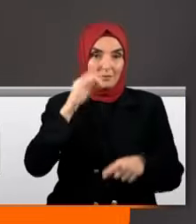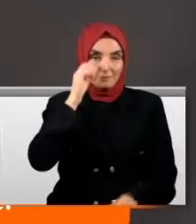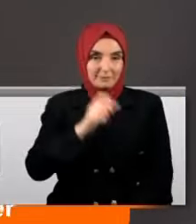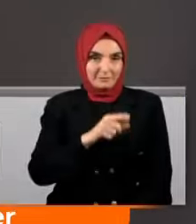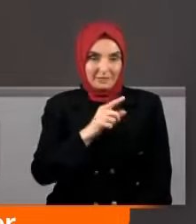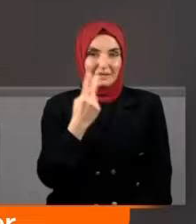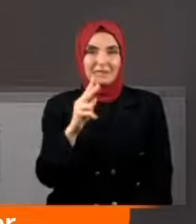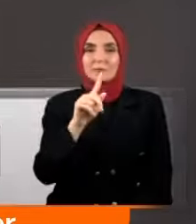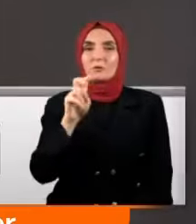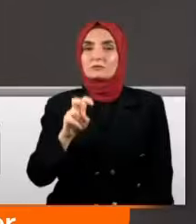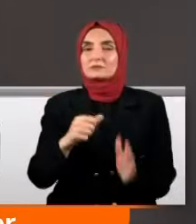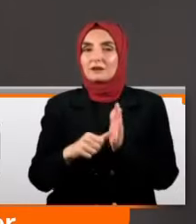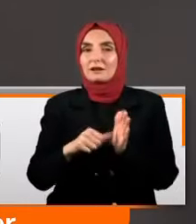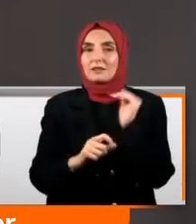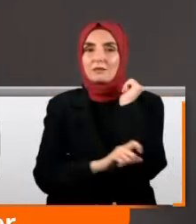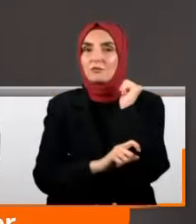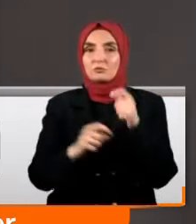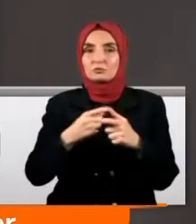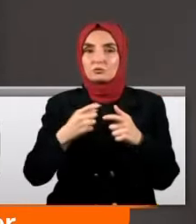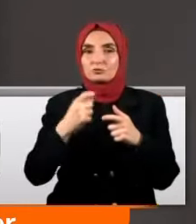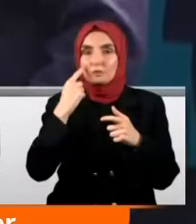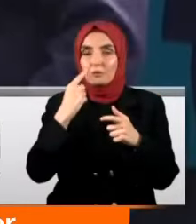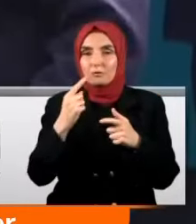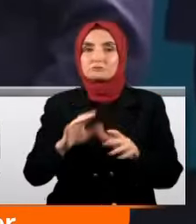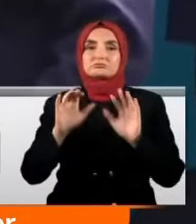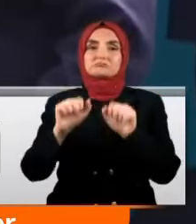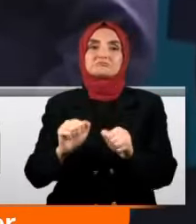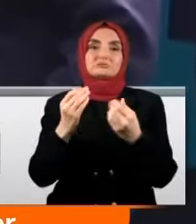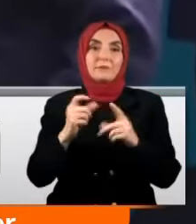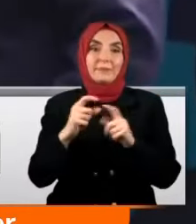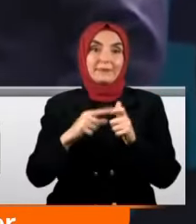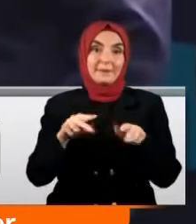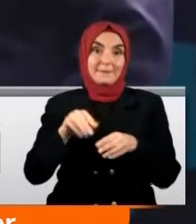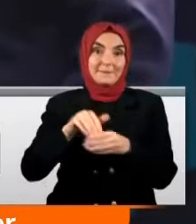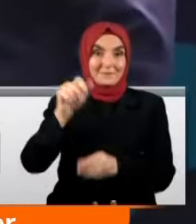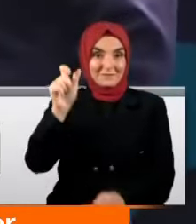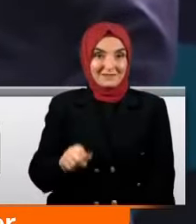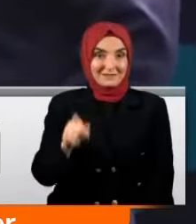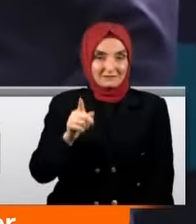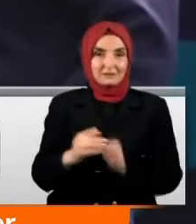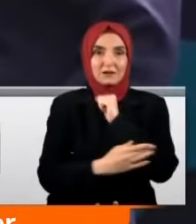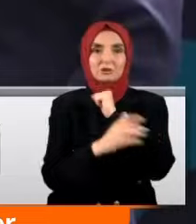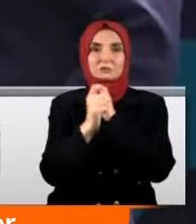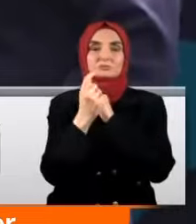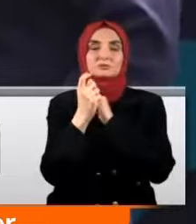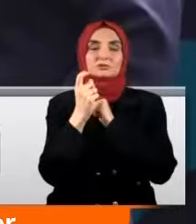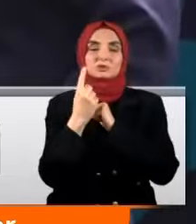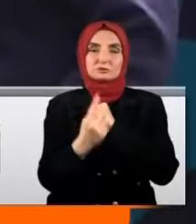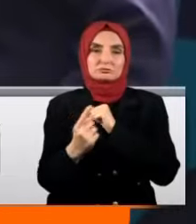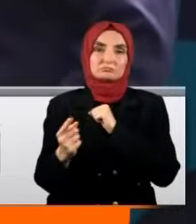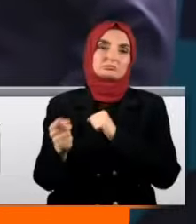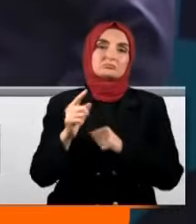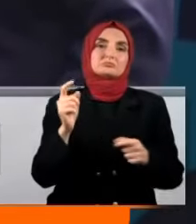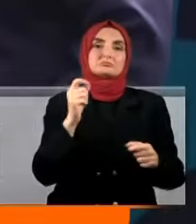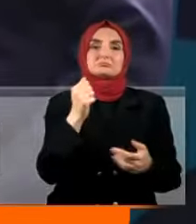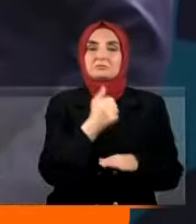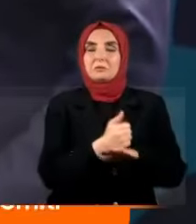terör soruşturmasından tutuklanan DEM Partili Nevzat Kılıcı kendisine yardımcı yaptı. Sizinle